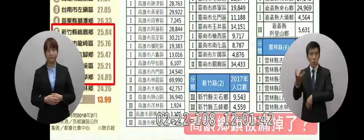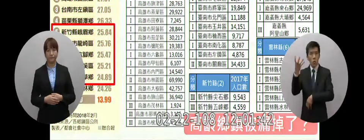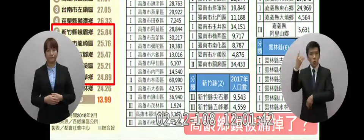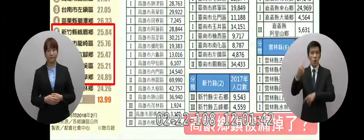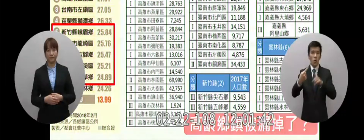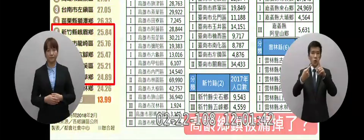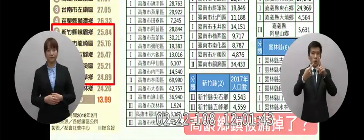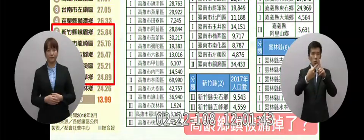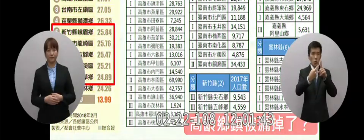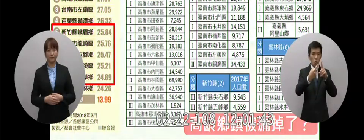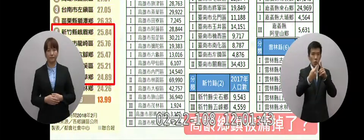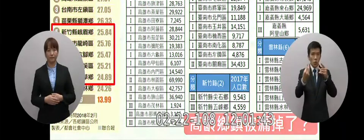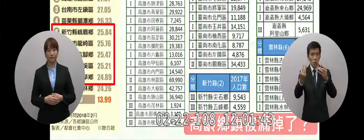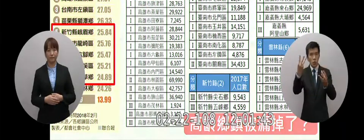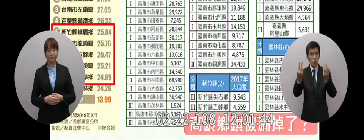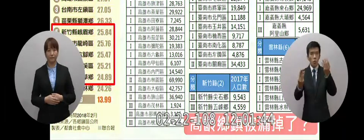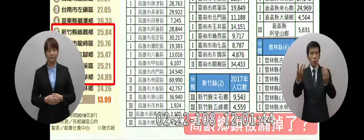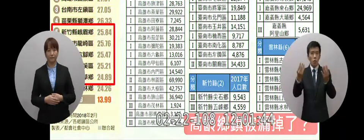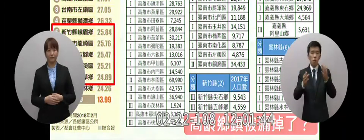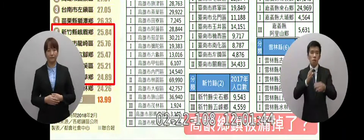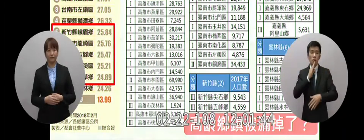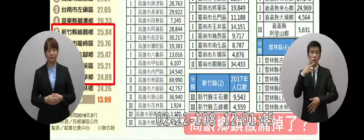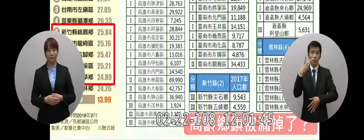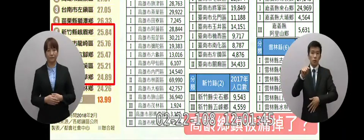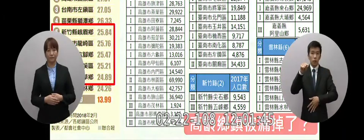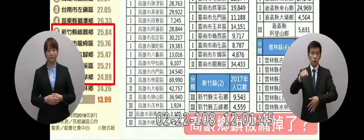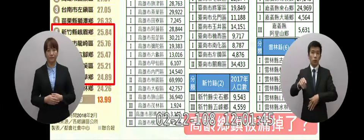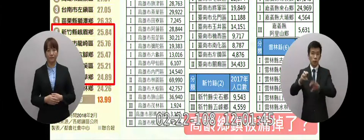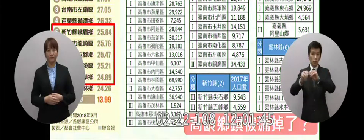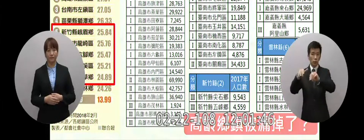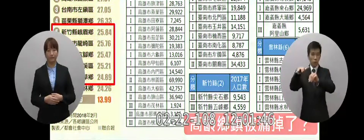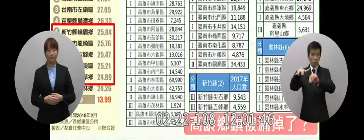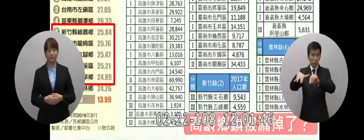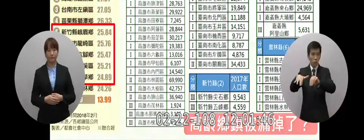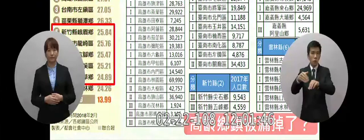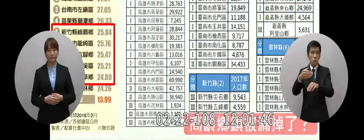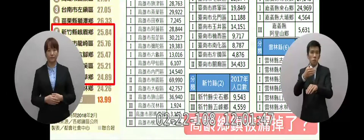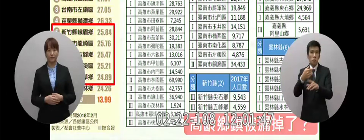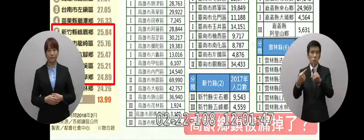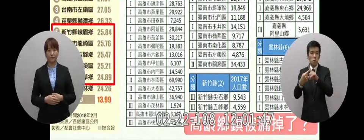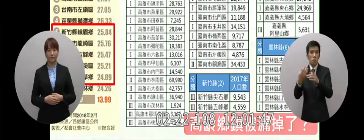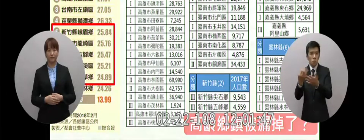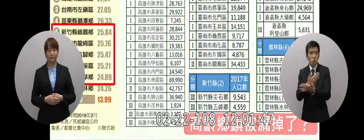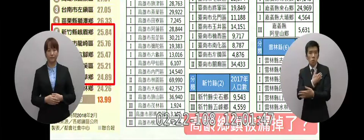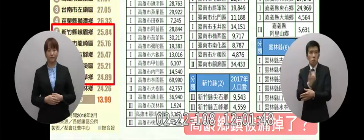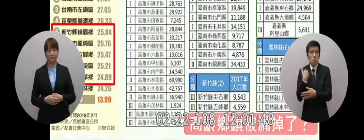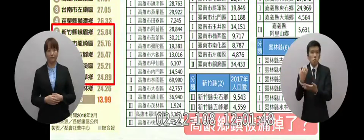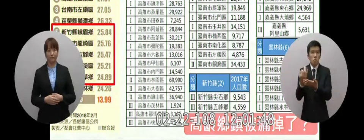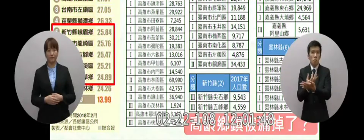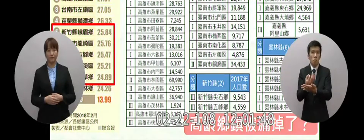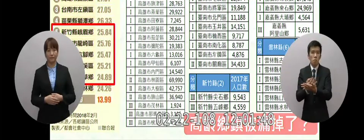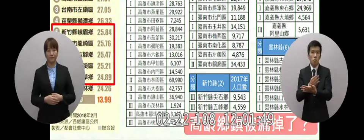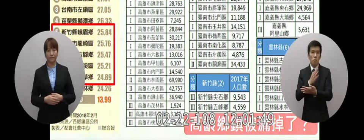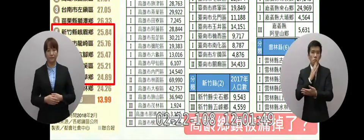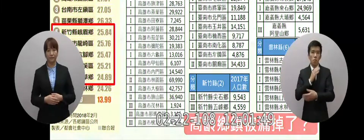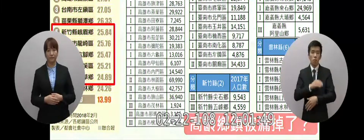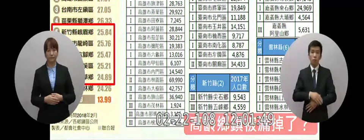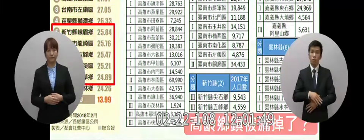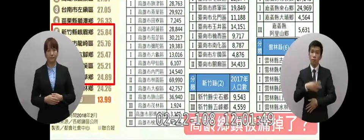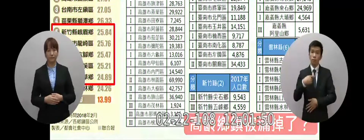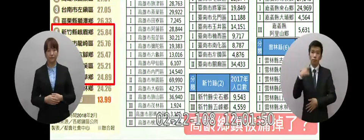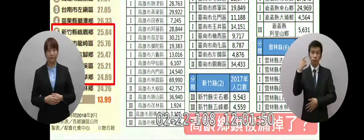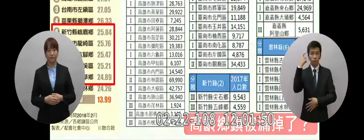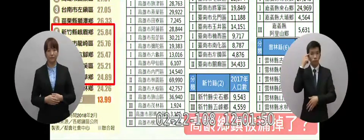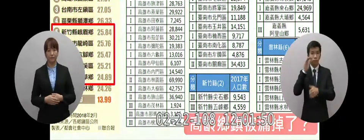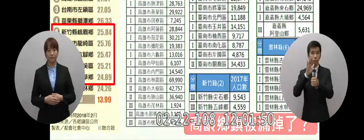过度不均，那以及在一些地方上它的能量的一个不足。那以目前我们要为了要推动所谓地